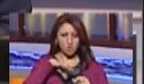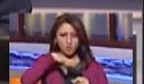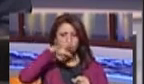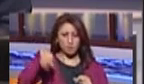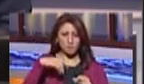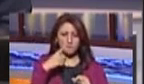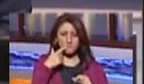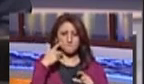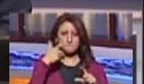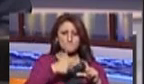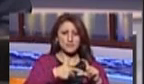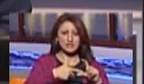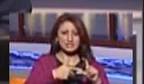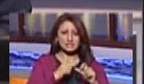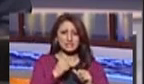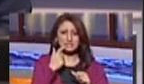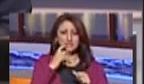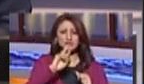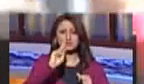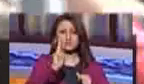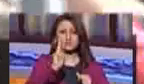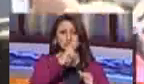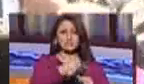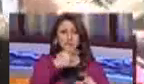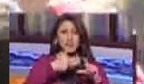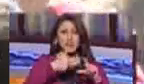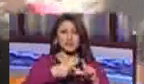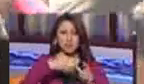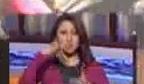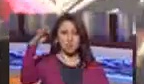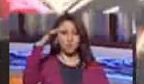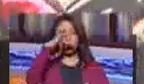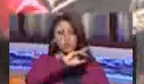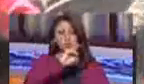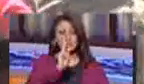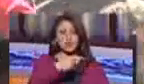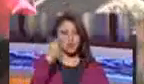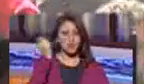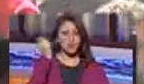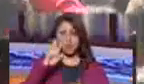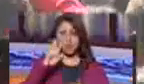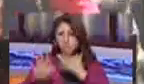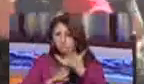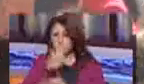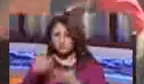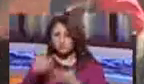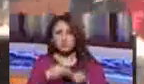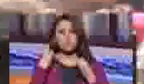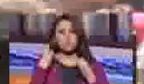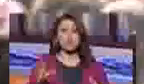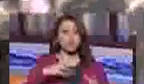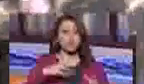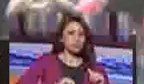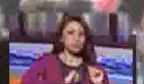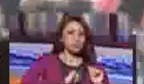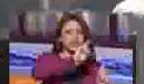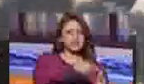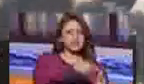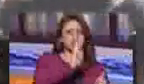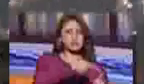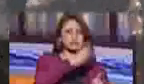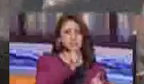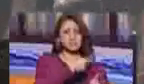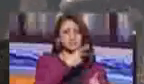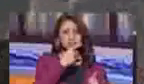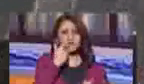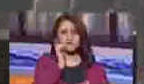لمبنى القسم، وقاموا بالاستيلاء على جميع المواد البترولية بها والفرار. وتشهد الآن مدينة طنطا عمليات قر وفر